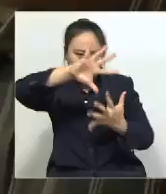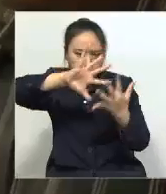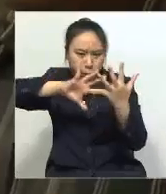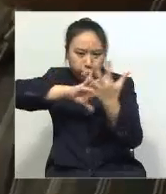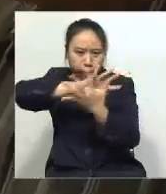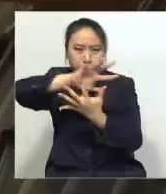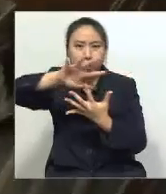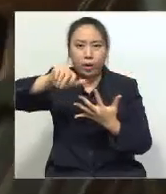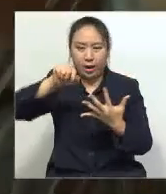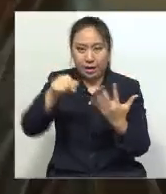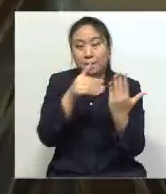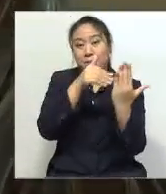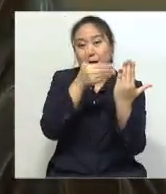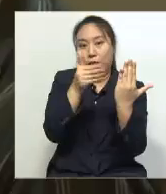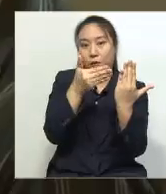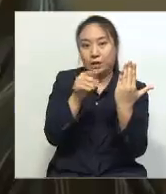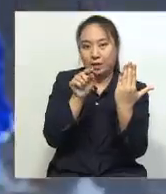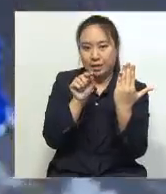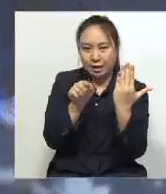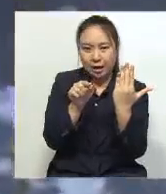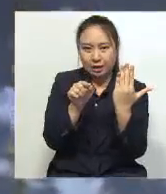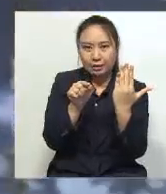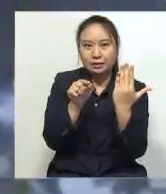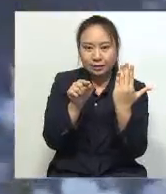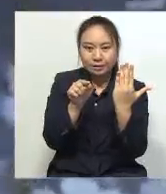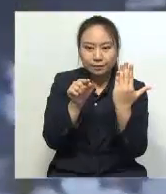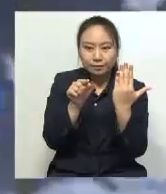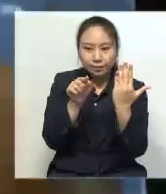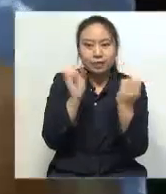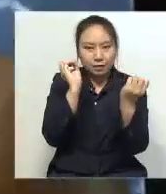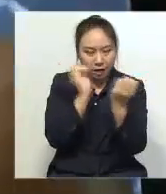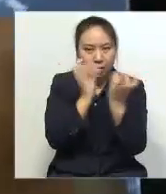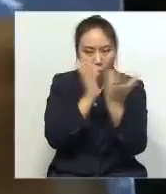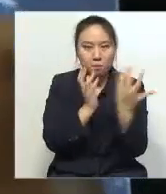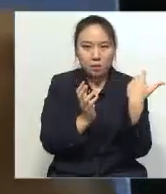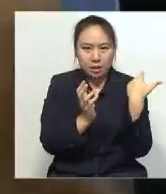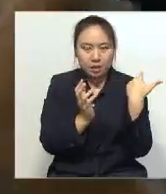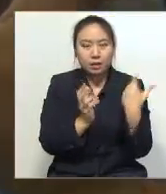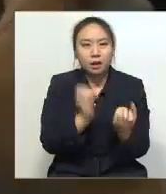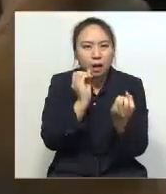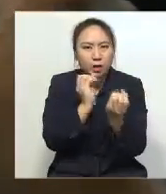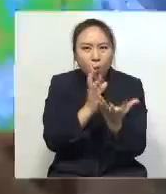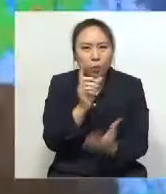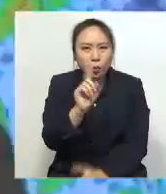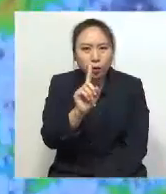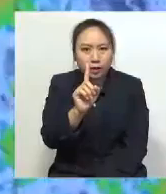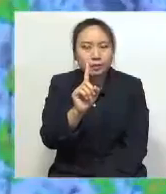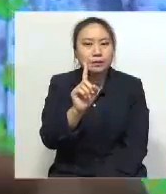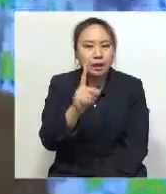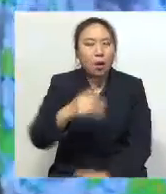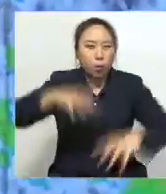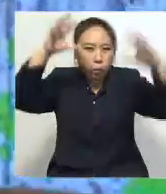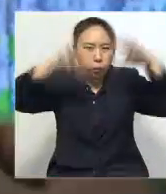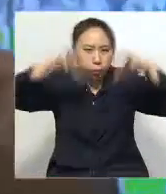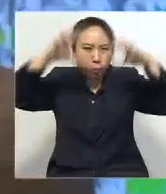่งผลให้ผ้าตะวนออกเฉีงเหนือึ่งอยู่ในชวของตอนบนได้รับผลกระทบผลกระทบที่จะเกิดขึ้ก็คือ